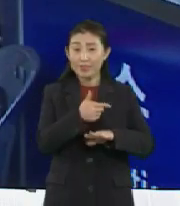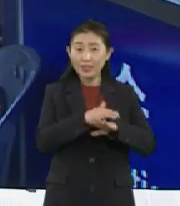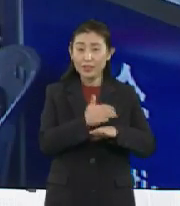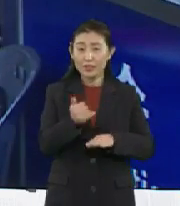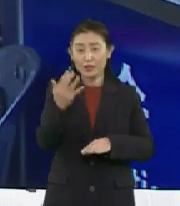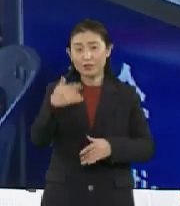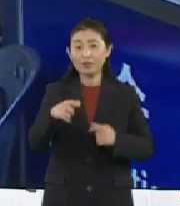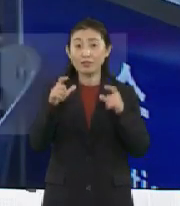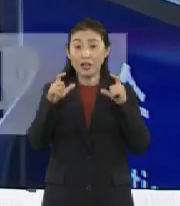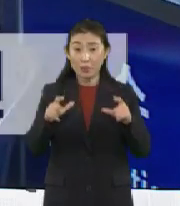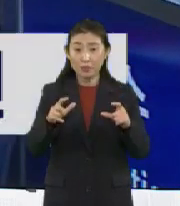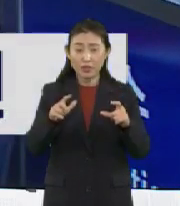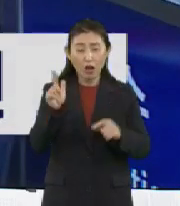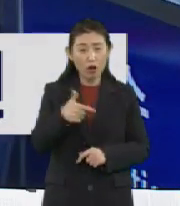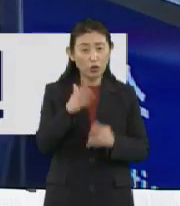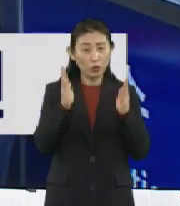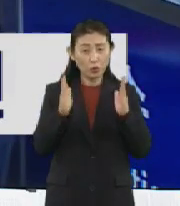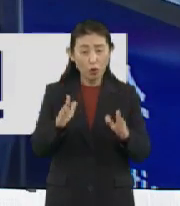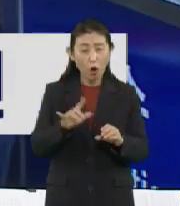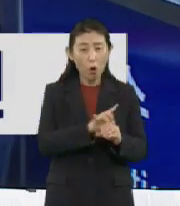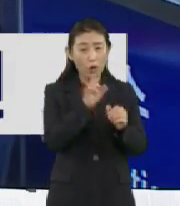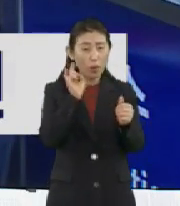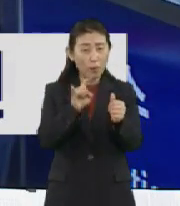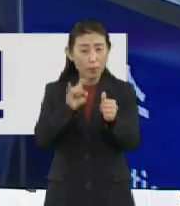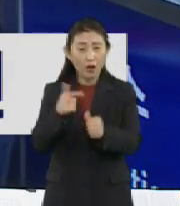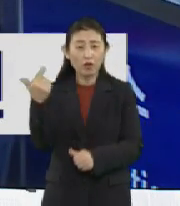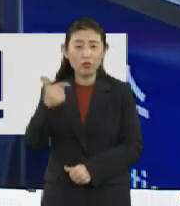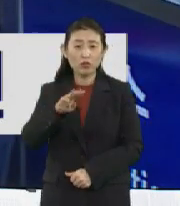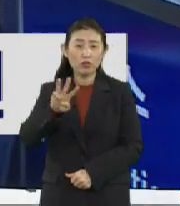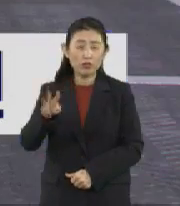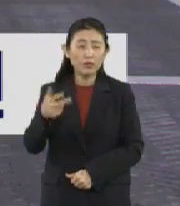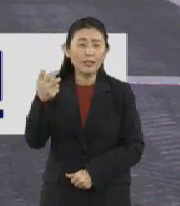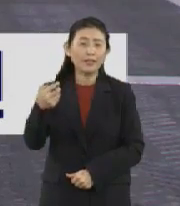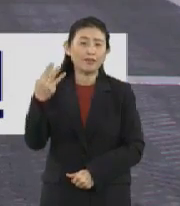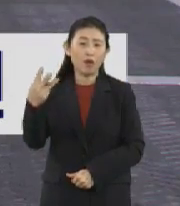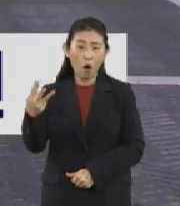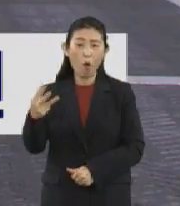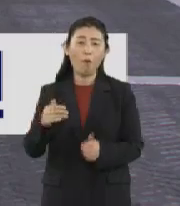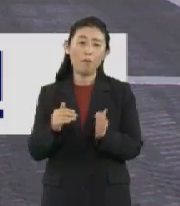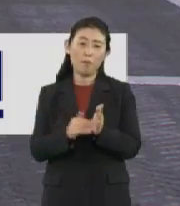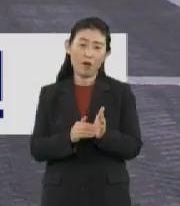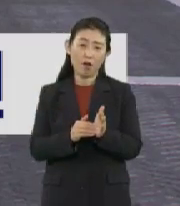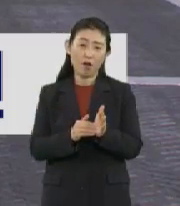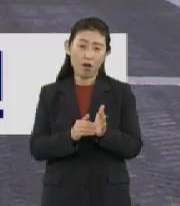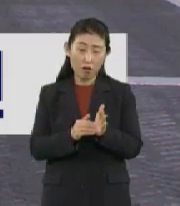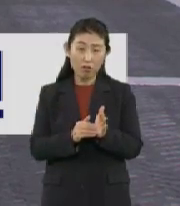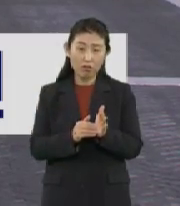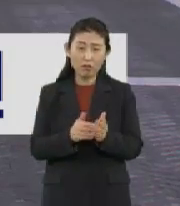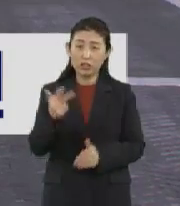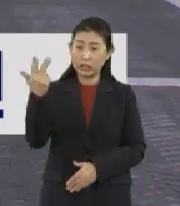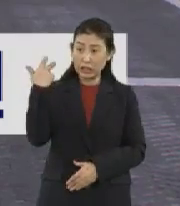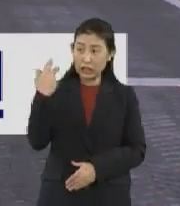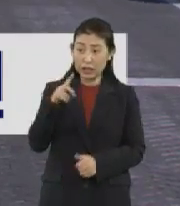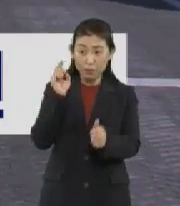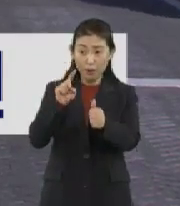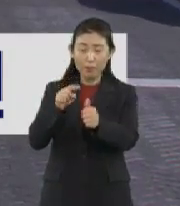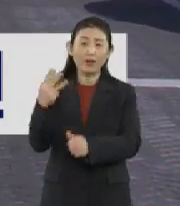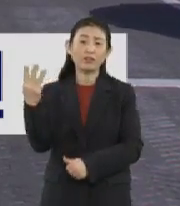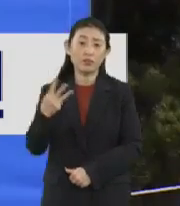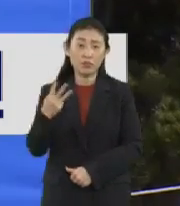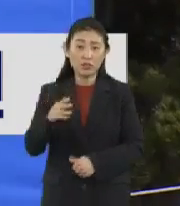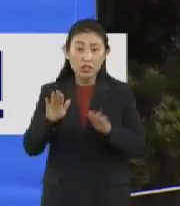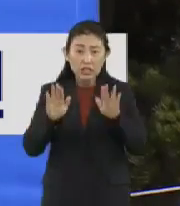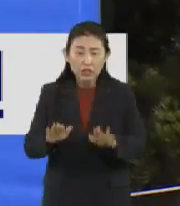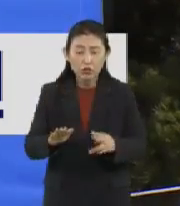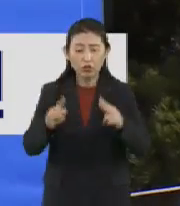대전과 세종 충남에서 하루 동안 6,300일은 세 명의 코로나19 확진자가 발생하며 3000명을